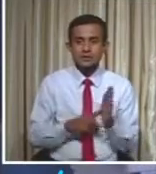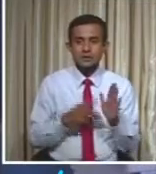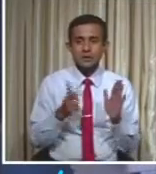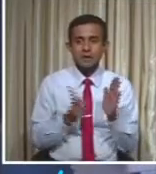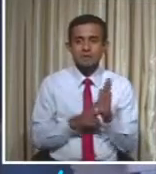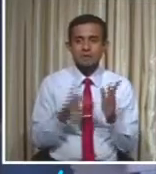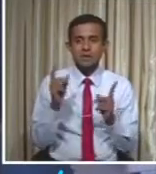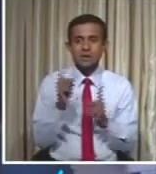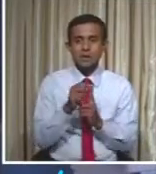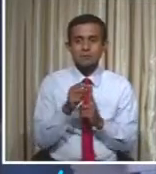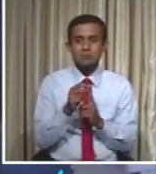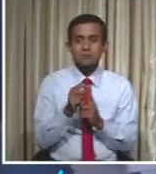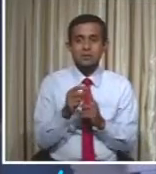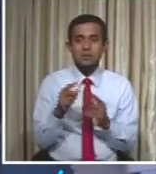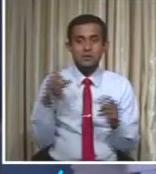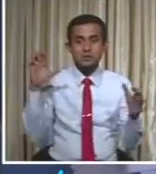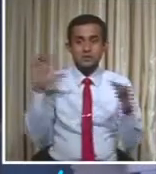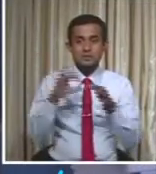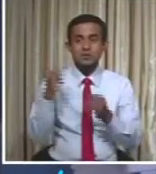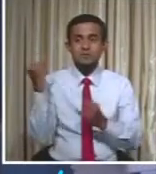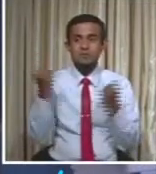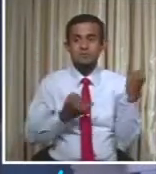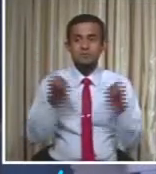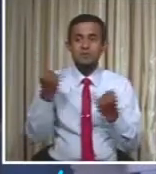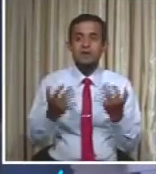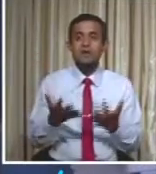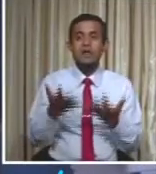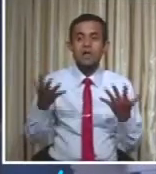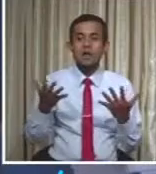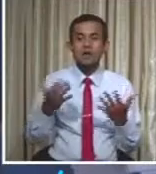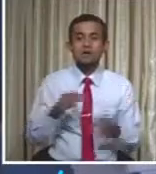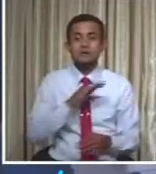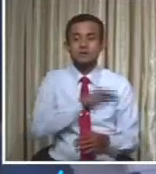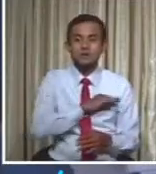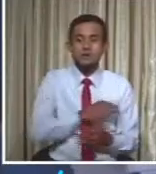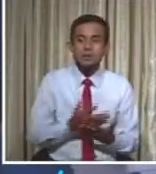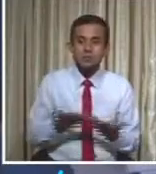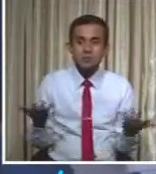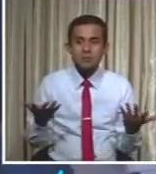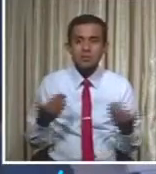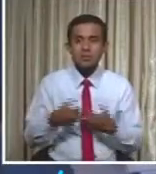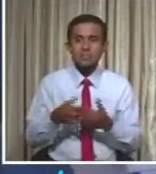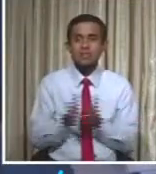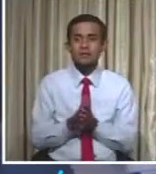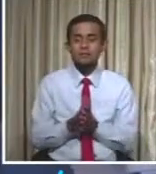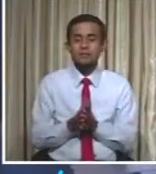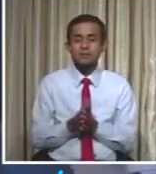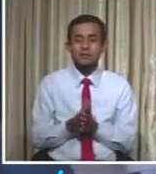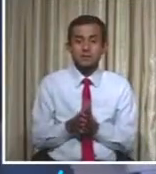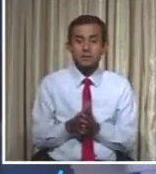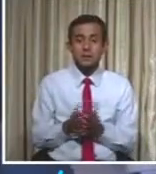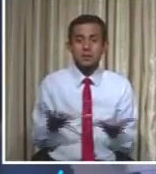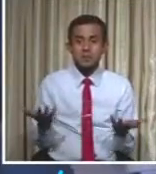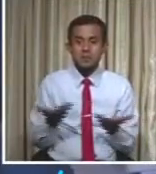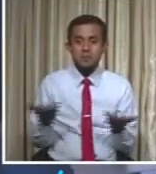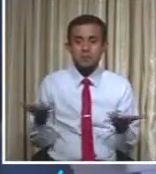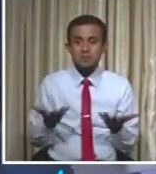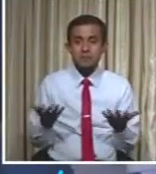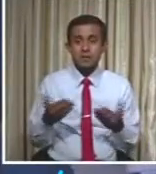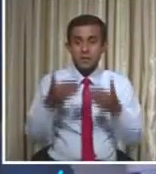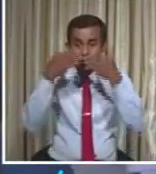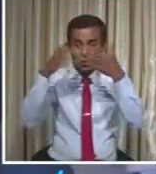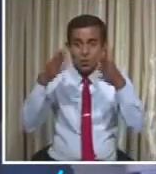පෙරමුණේ සම්බන්ධයෙන් විවේචන ඉන්නේ ඇයි මේ? අද දරා ගන්න බෑ. තමන්ට ප්‍රශ්න තමන්ගේ ඒ බැරිකම